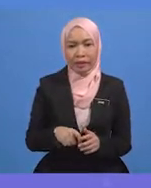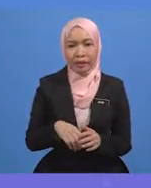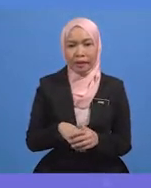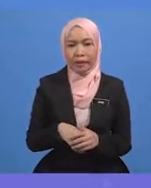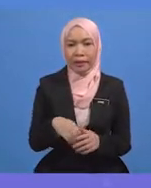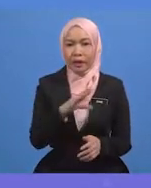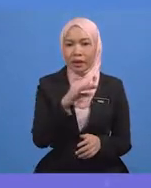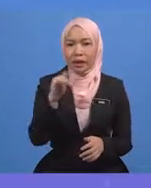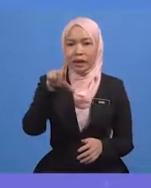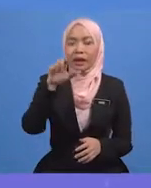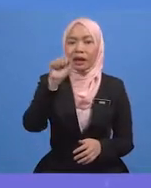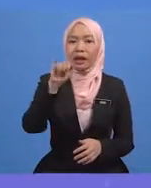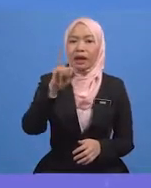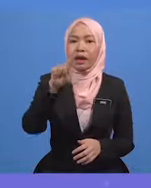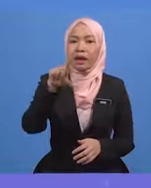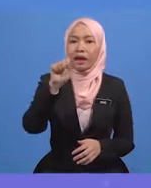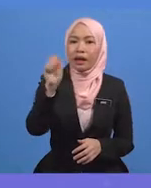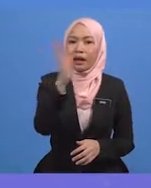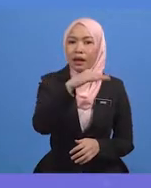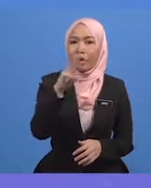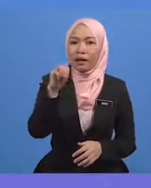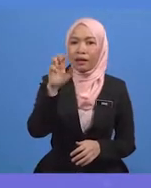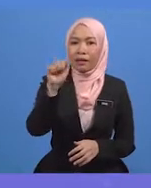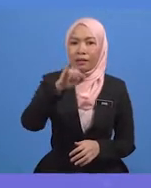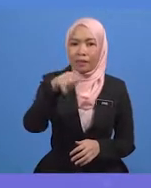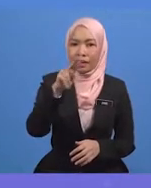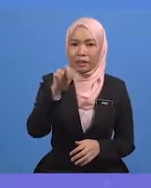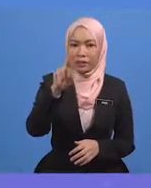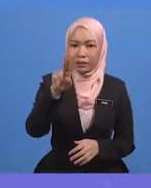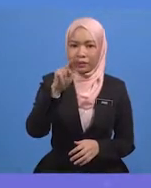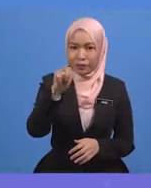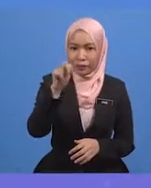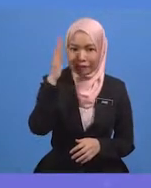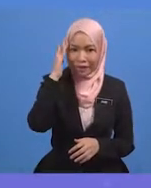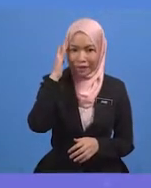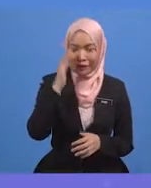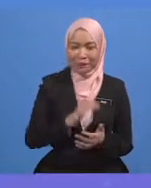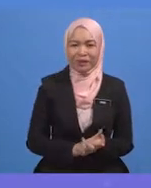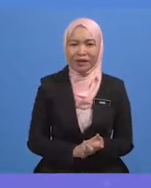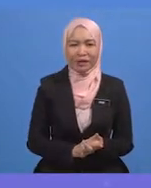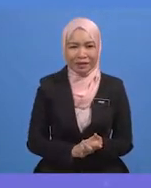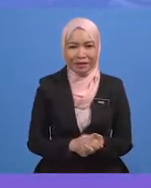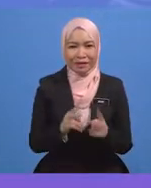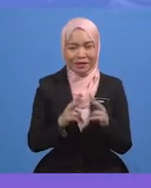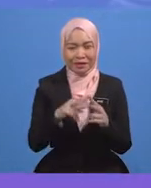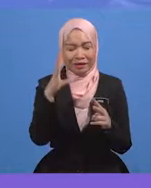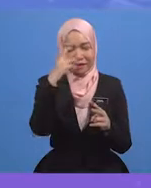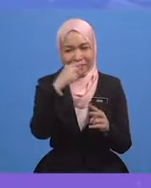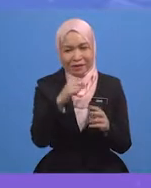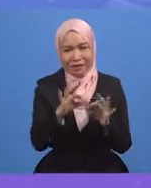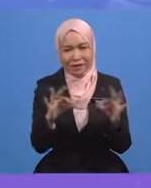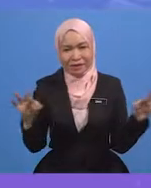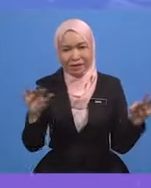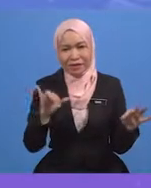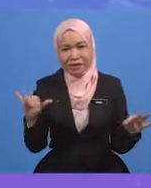jelas, seni yang diceburi oleh Hamka ini tidak lain dan tidak bukan untuk menyampaikan keindahan